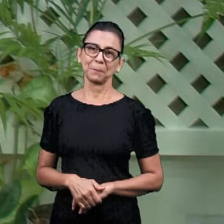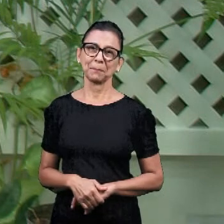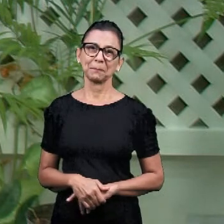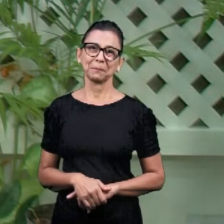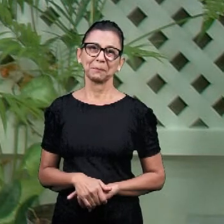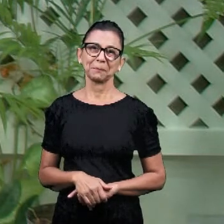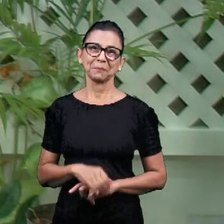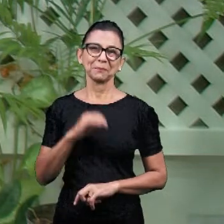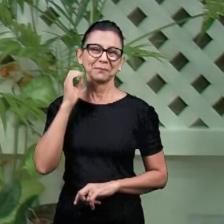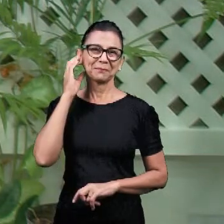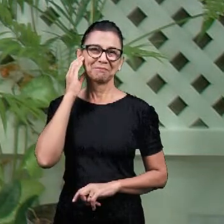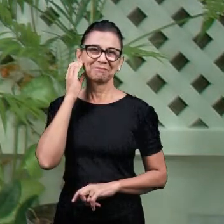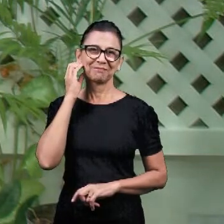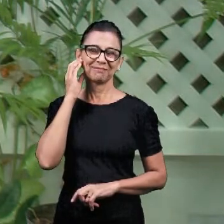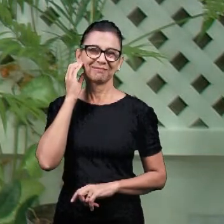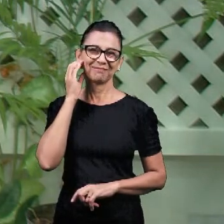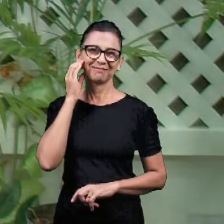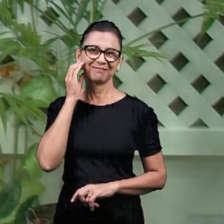d'autres réponses.